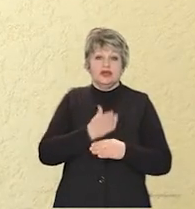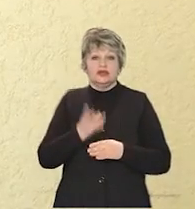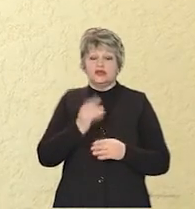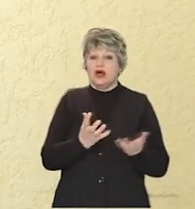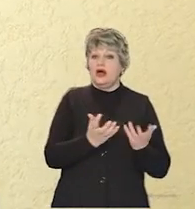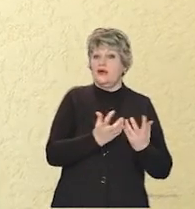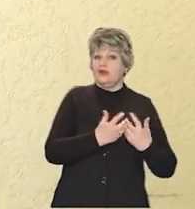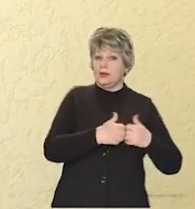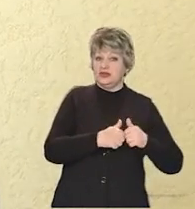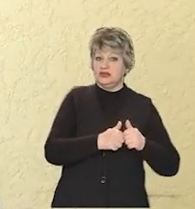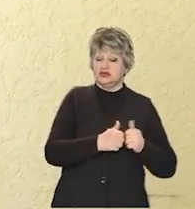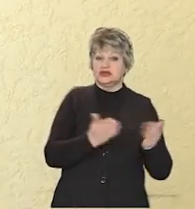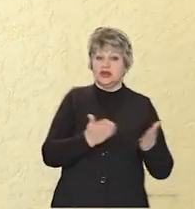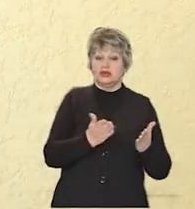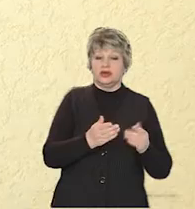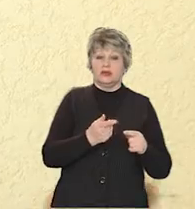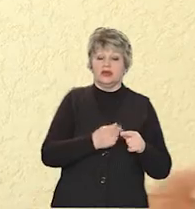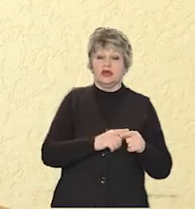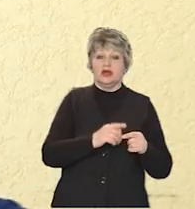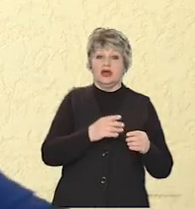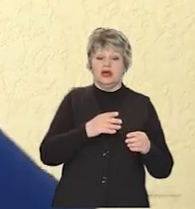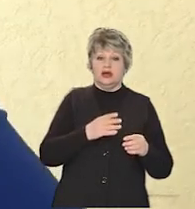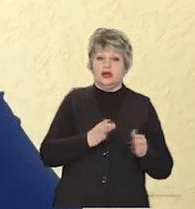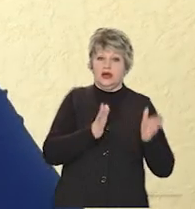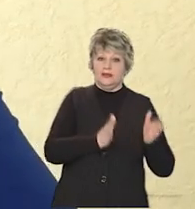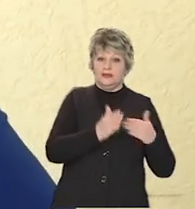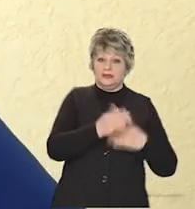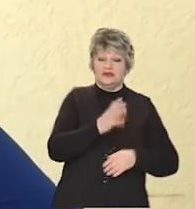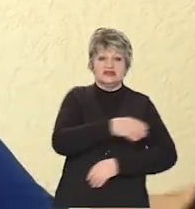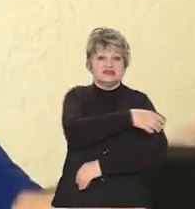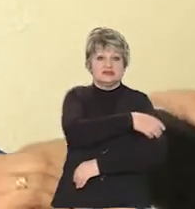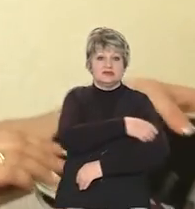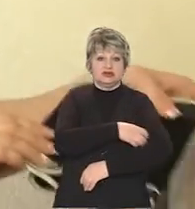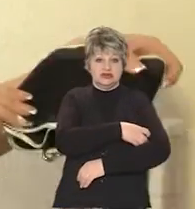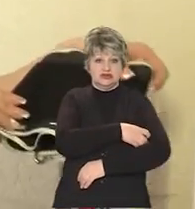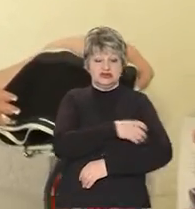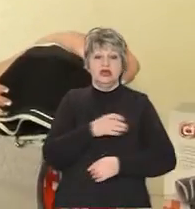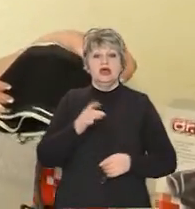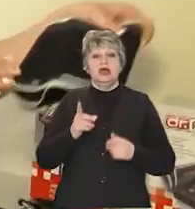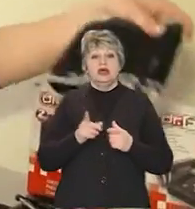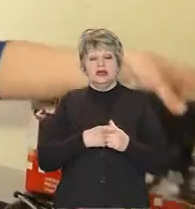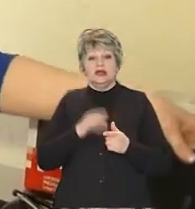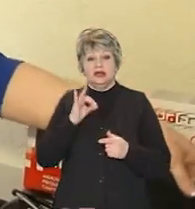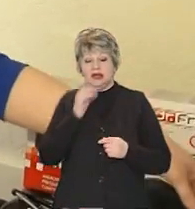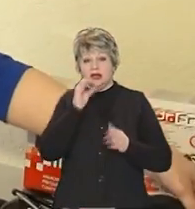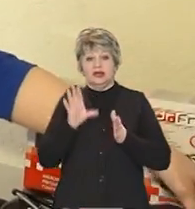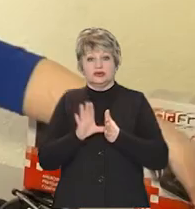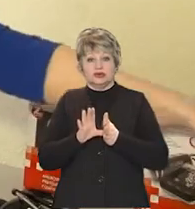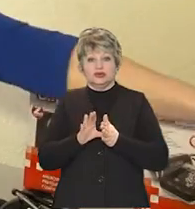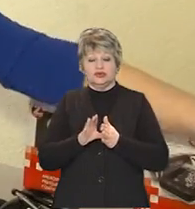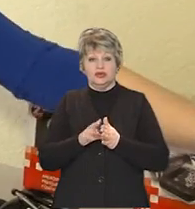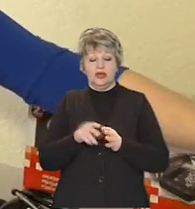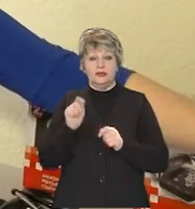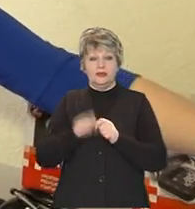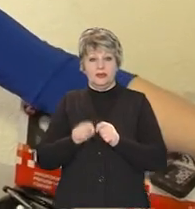на автоматические, которые делятся на автоматические тонометры с манжетой на плечо, и электронные